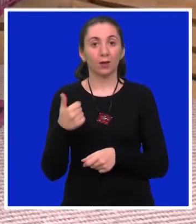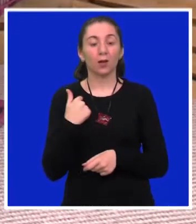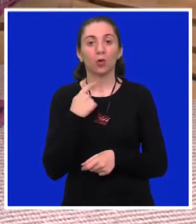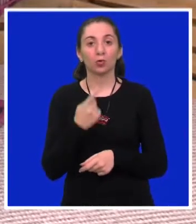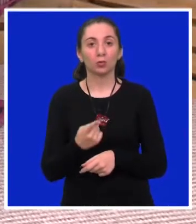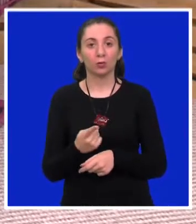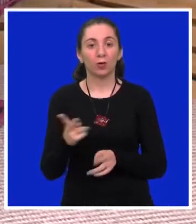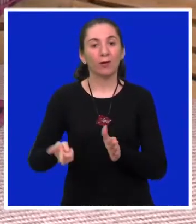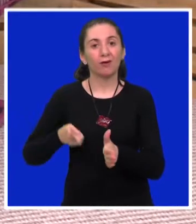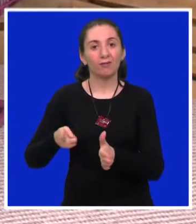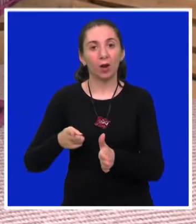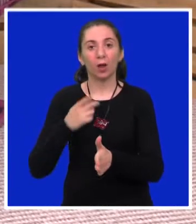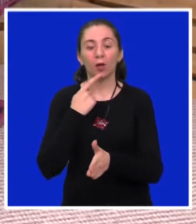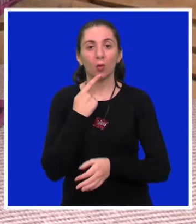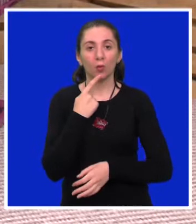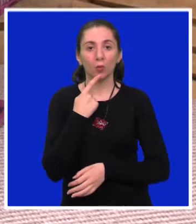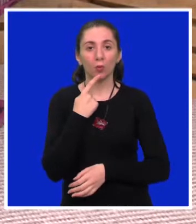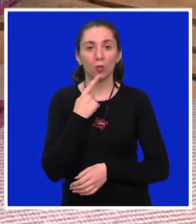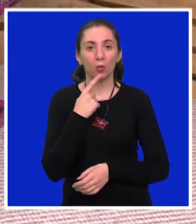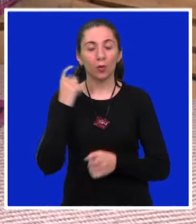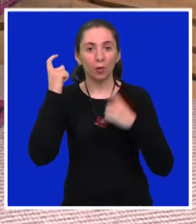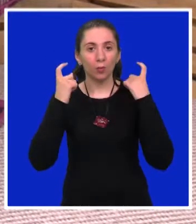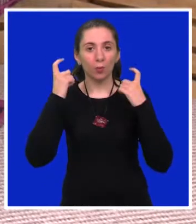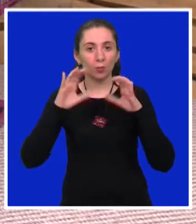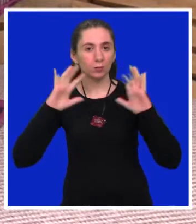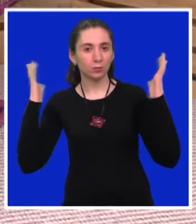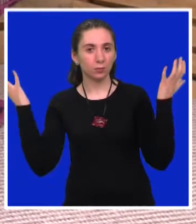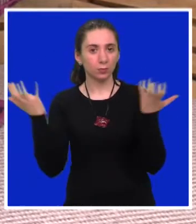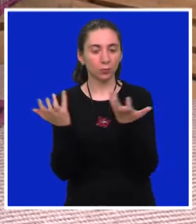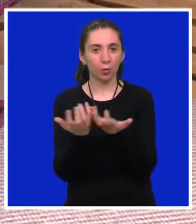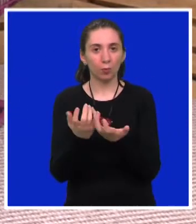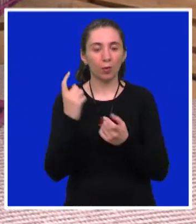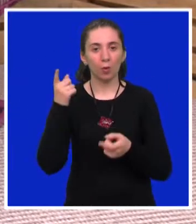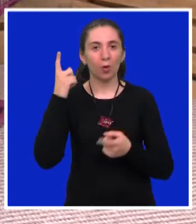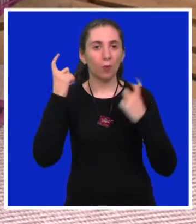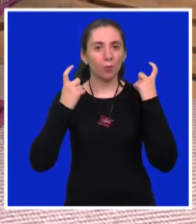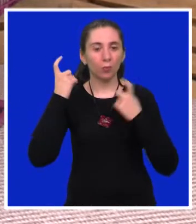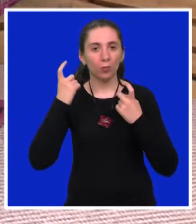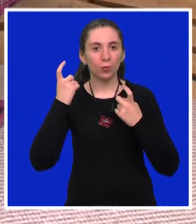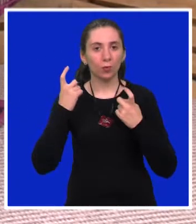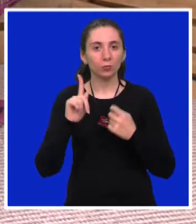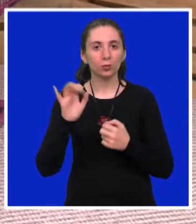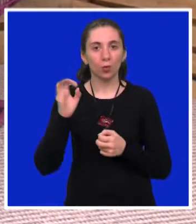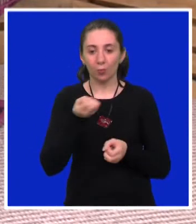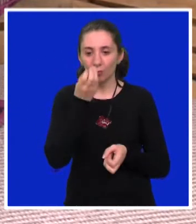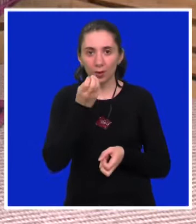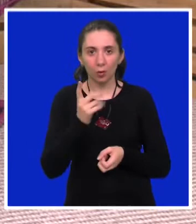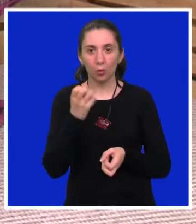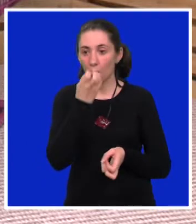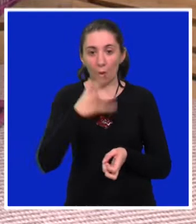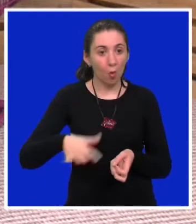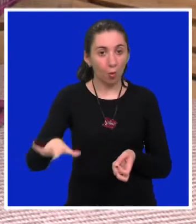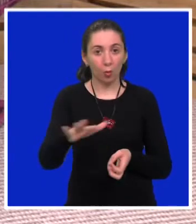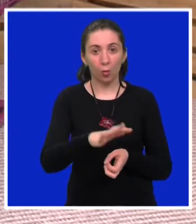taj jedan, ja ću reći, vlak koji u stvari promišlja, globalno promišlja i o prirodi,